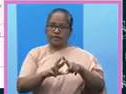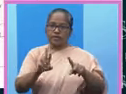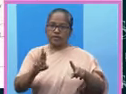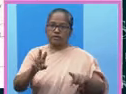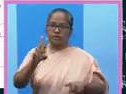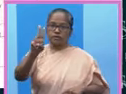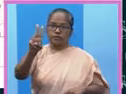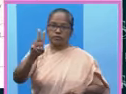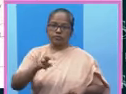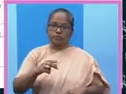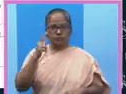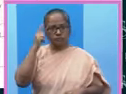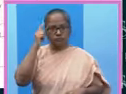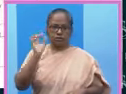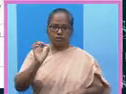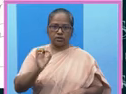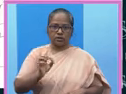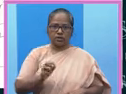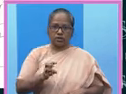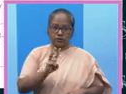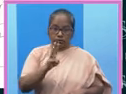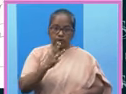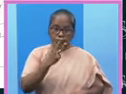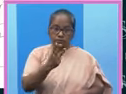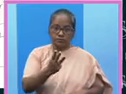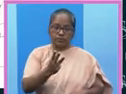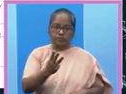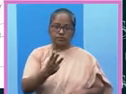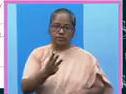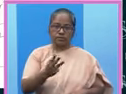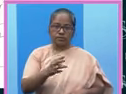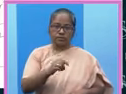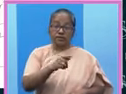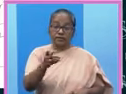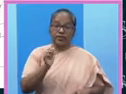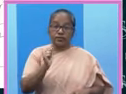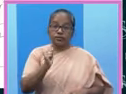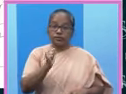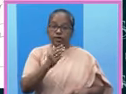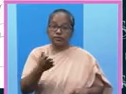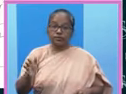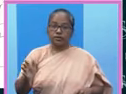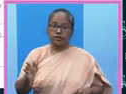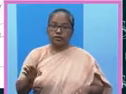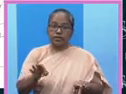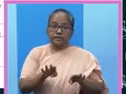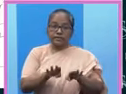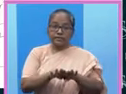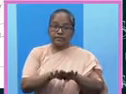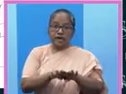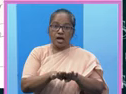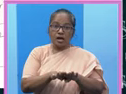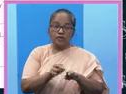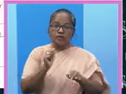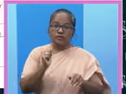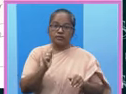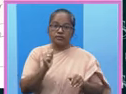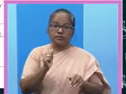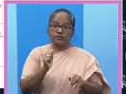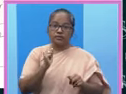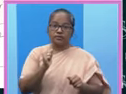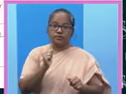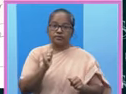மாணவர்களே? புரிஞ்சுச்சா? இப்போ இங்கே பாருங்கள், இங்கே எத்தனை துண்டுகளாக பிரிச்சுருக்காங்க, சம அளவுள்ள வட்டக்கோண பகுதிகளாக